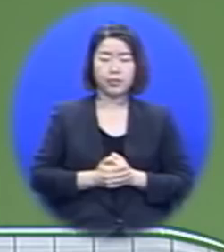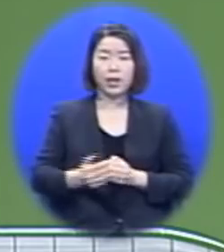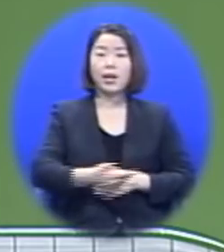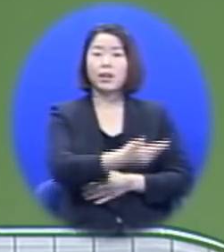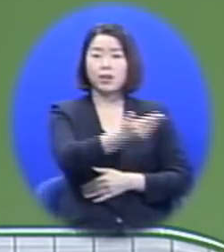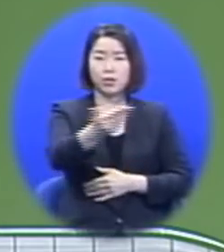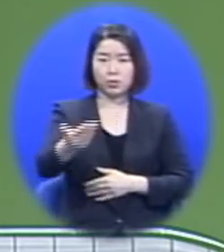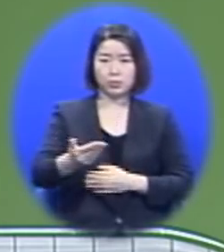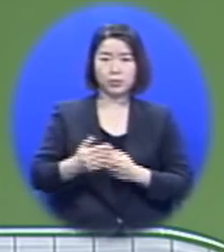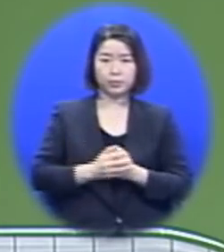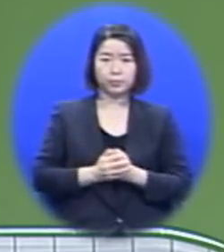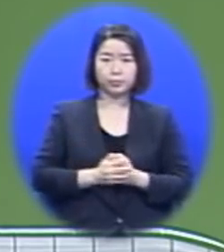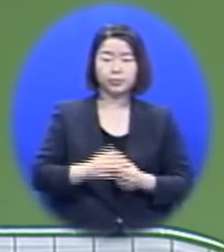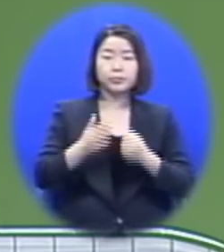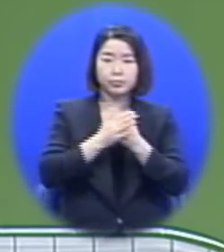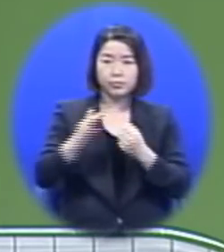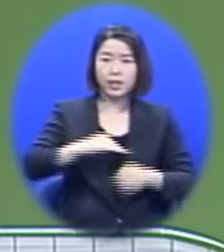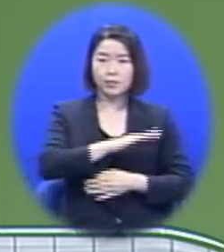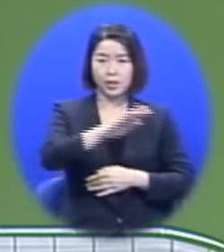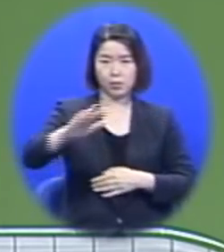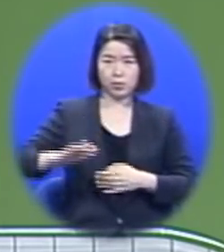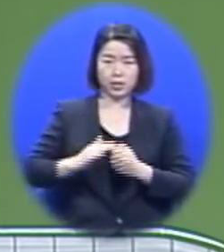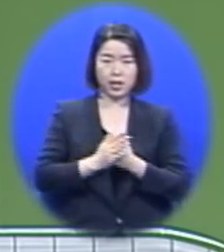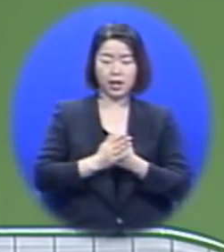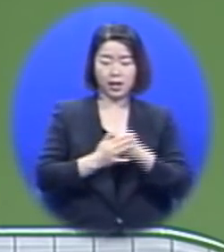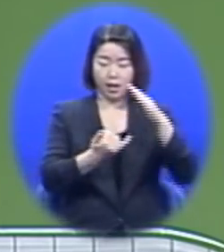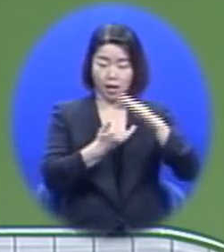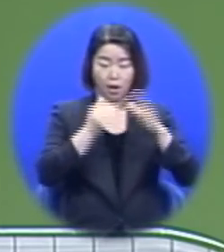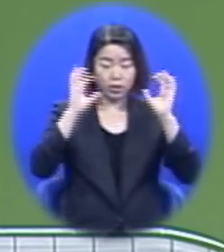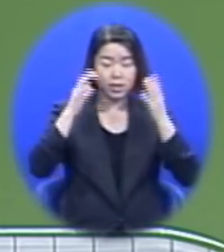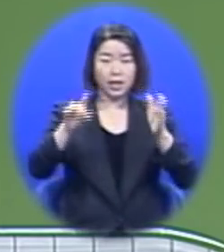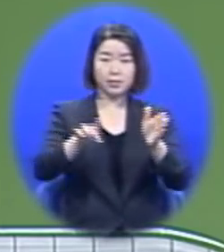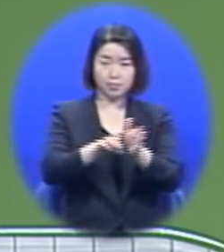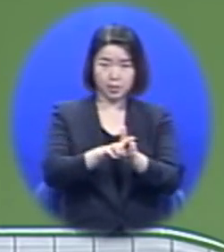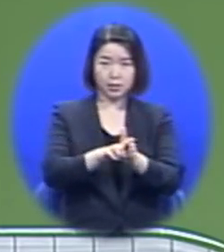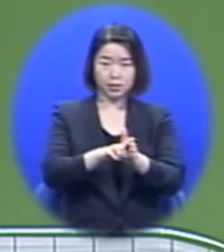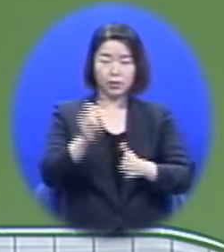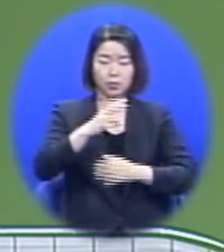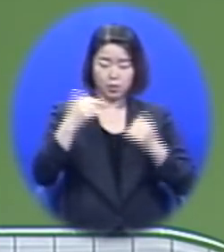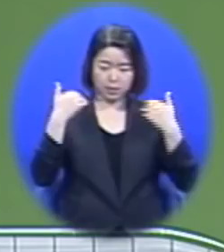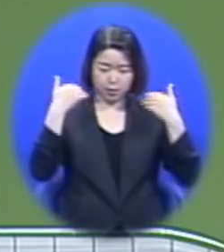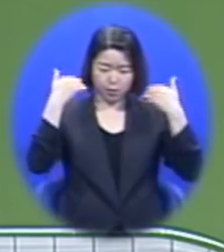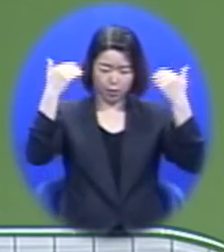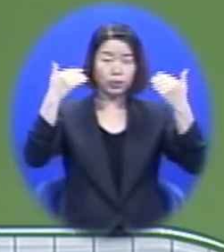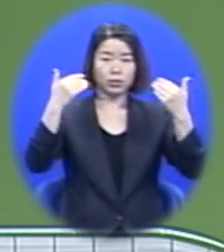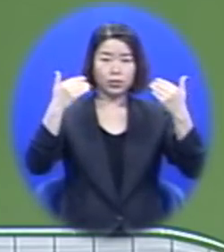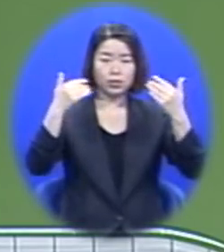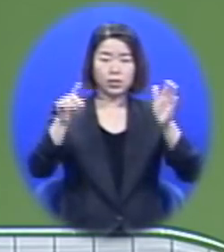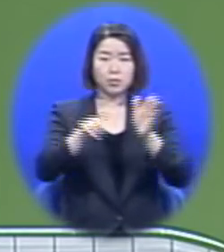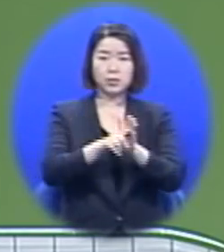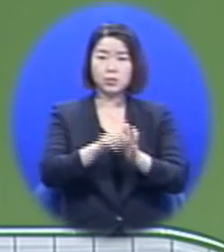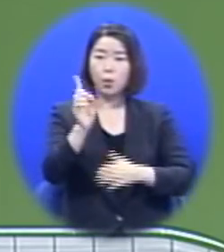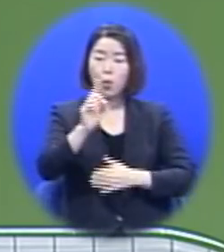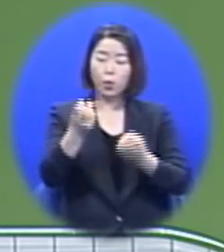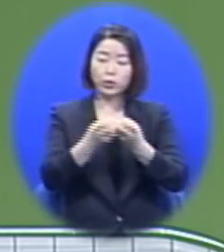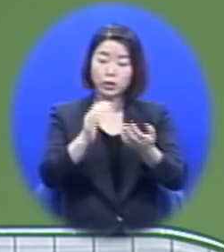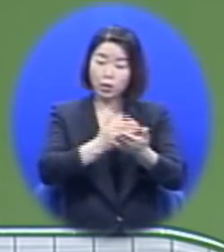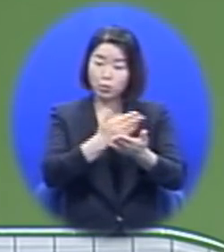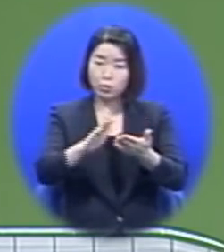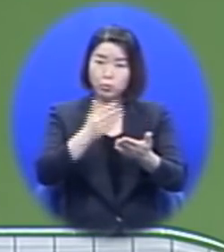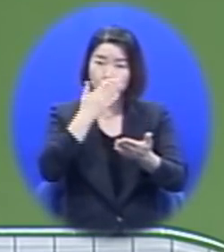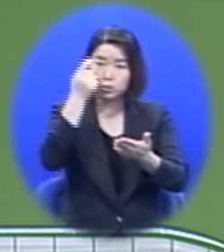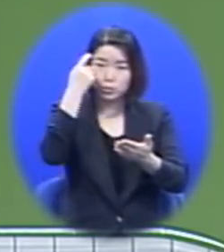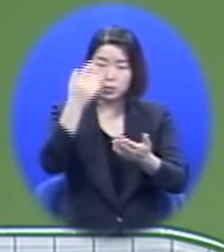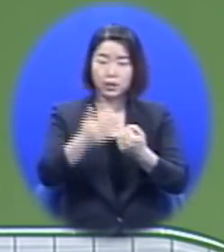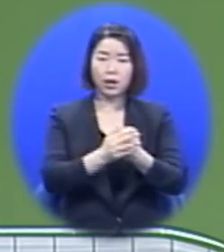여러분, 그러므로 우리가 어린아이 믿음과 성숙한 어른의 믿음을 어떻게 구분하는가?